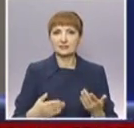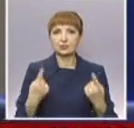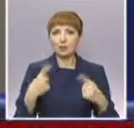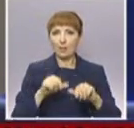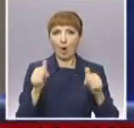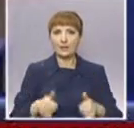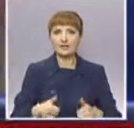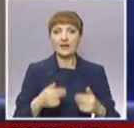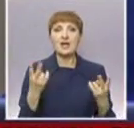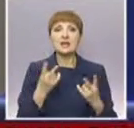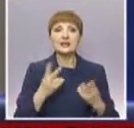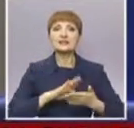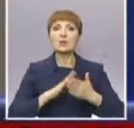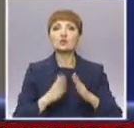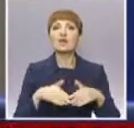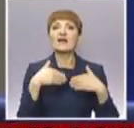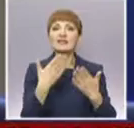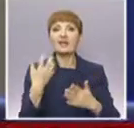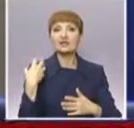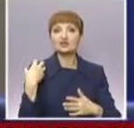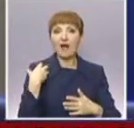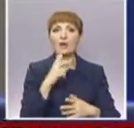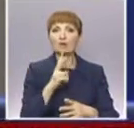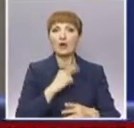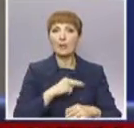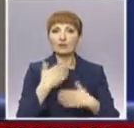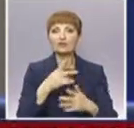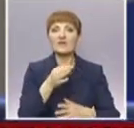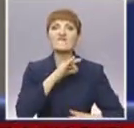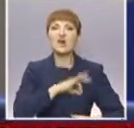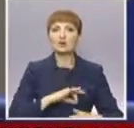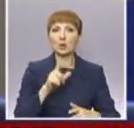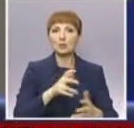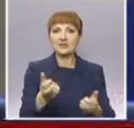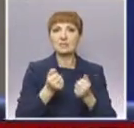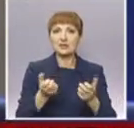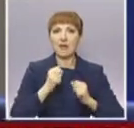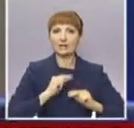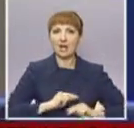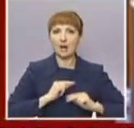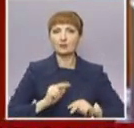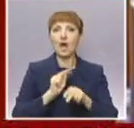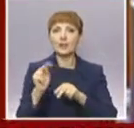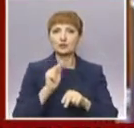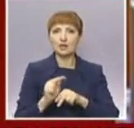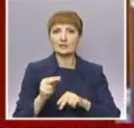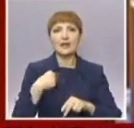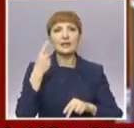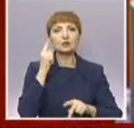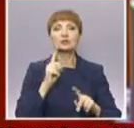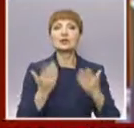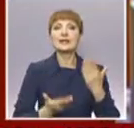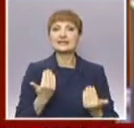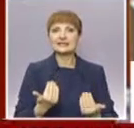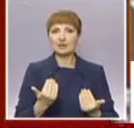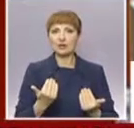необходимо такие условия дать работодателю чтобы ему было выгодно брать этих работников обучать их я думаю что если сегодня